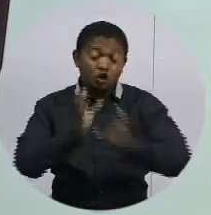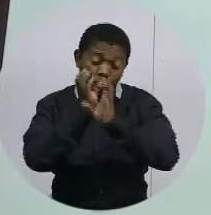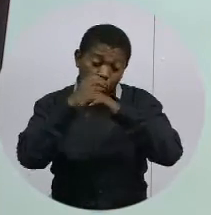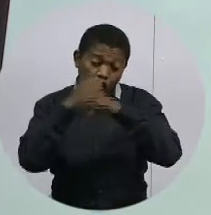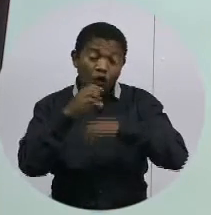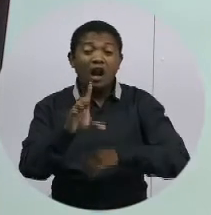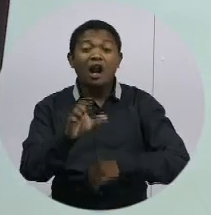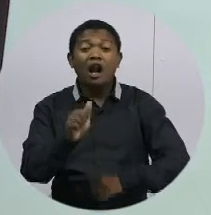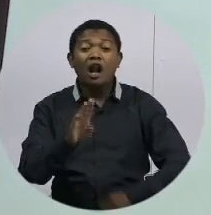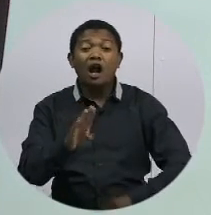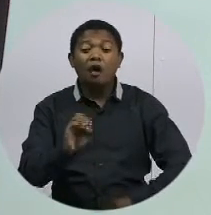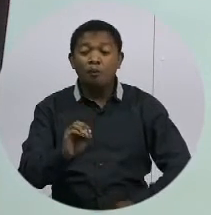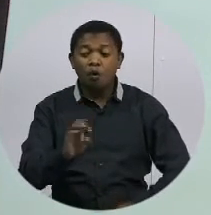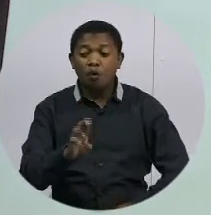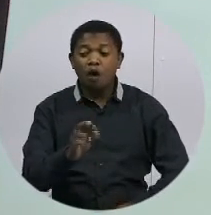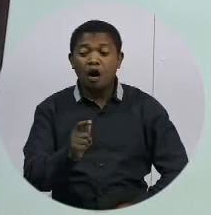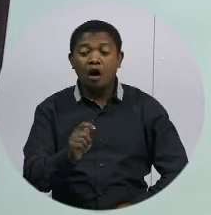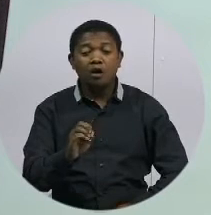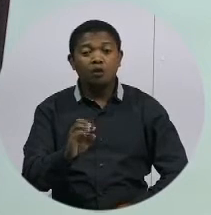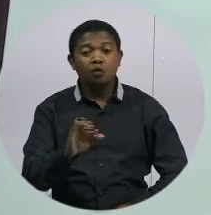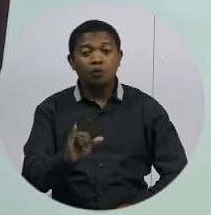ireo. Efa natao ny ezaka